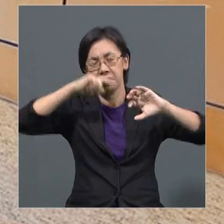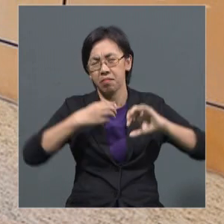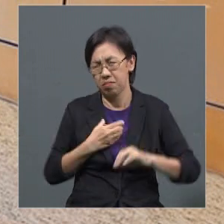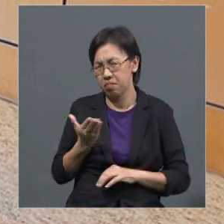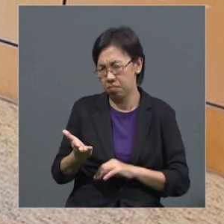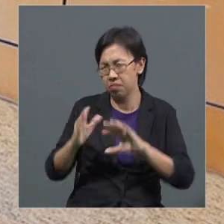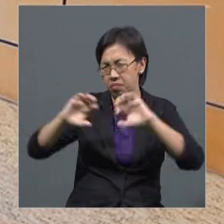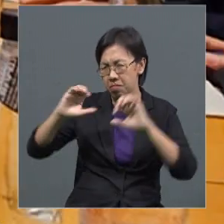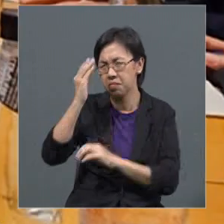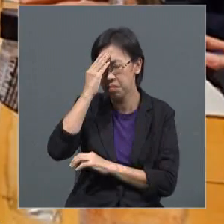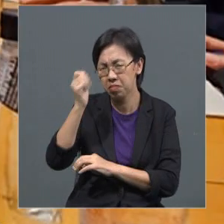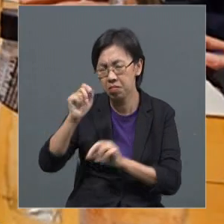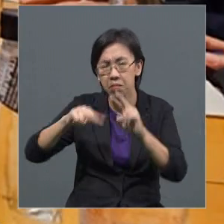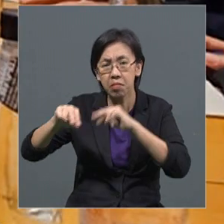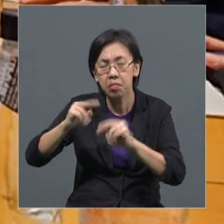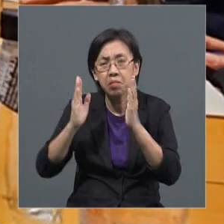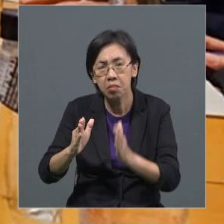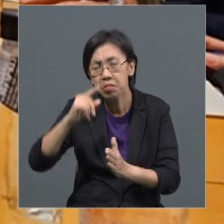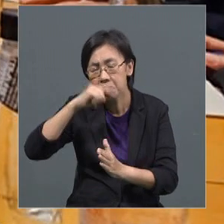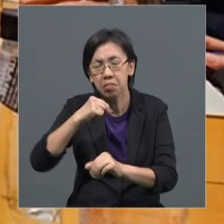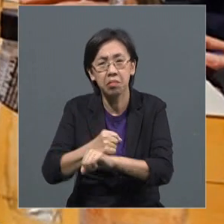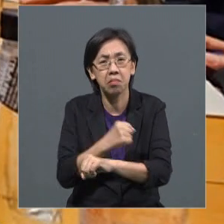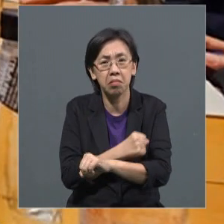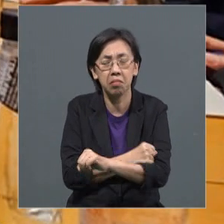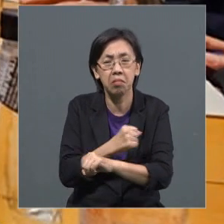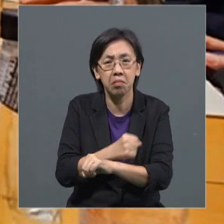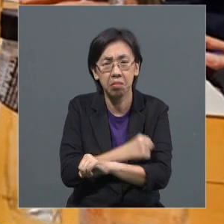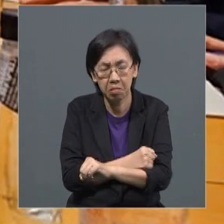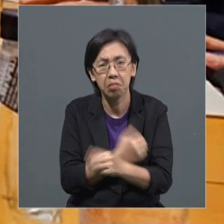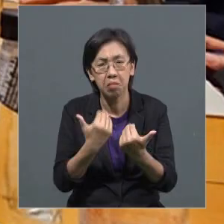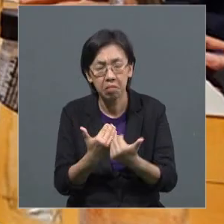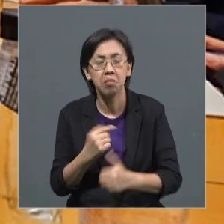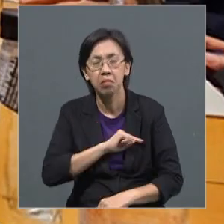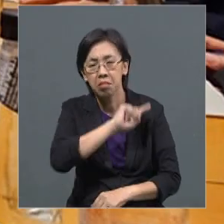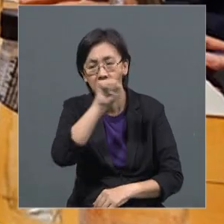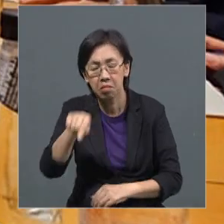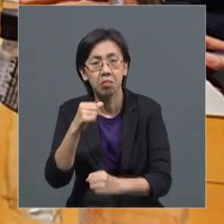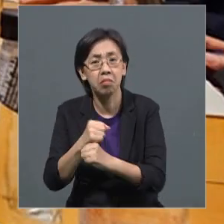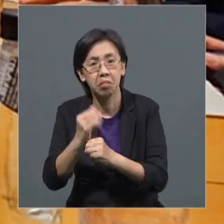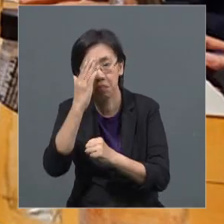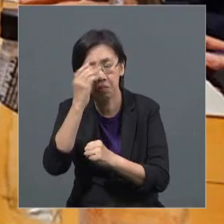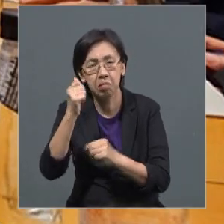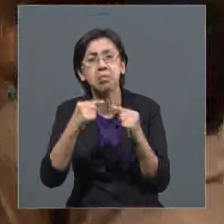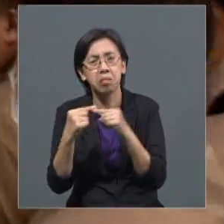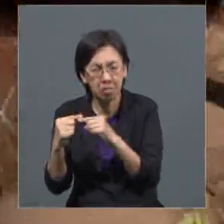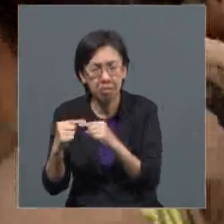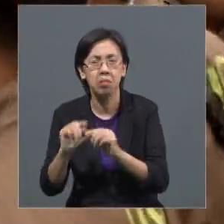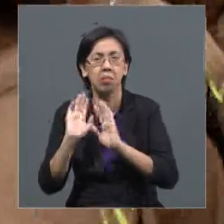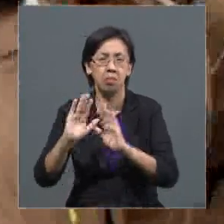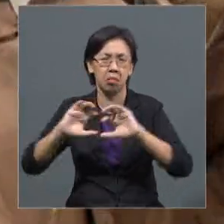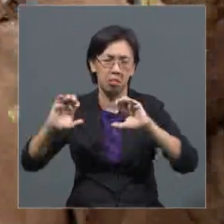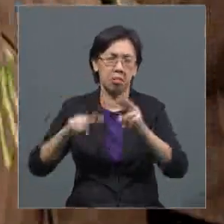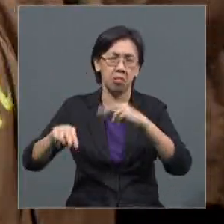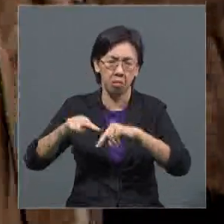อิสราเอลช่วยดูแลความปลอดภัยของแรงงานไทยที่ตอนนี้เนี่ยเดินทางกลับไปทำงานที่อิสราเอลต่อแล้วนะฮะมีกว่า